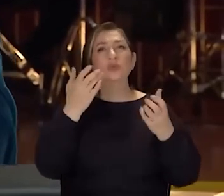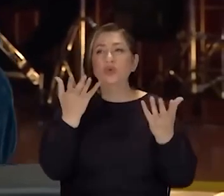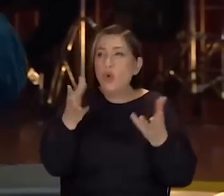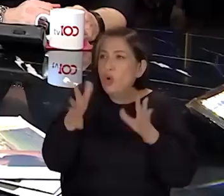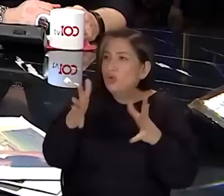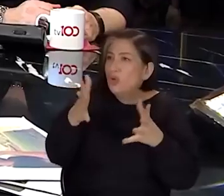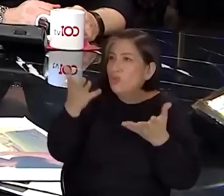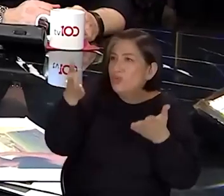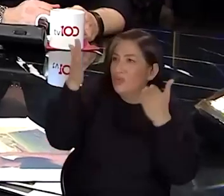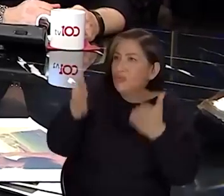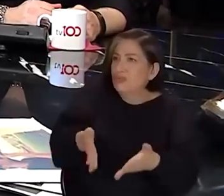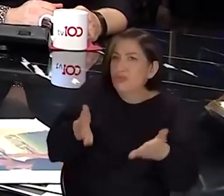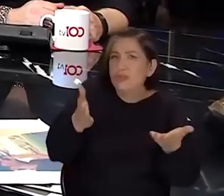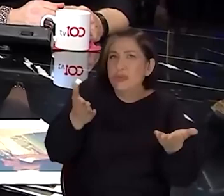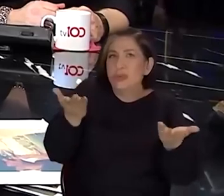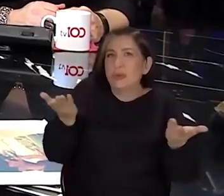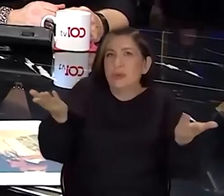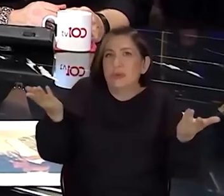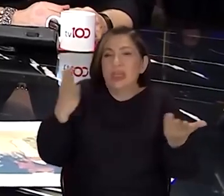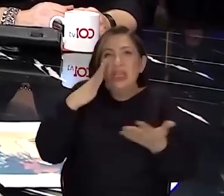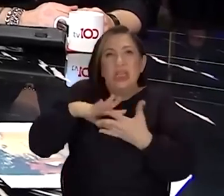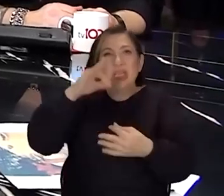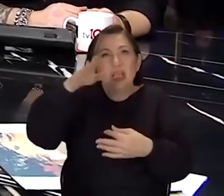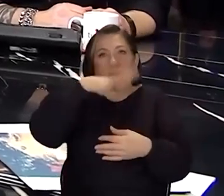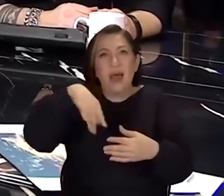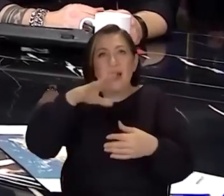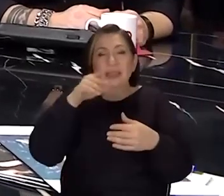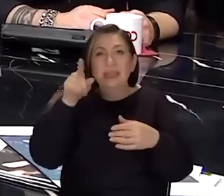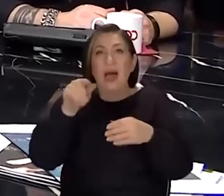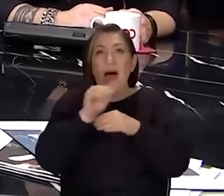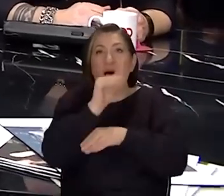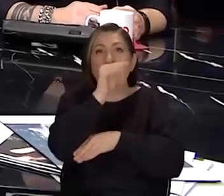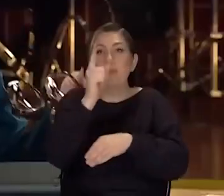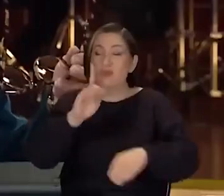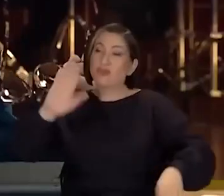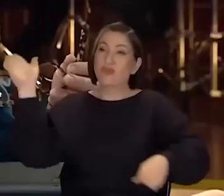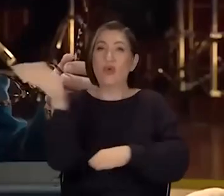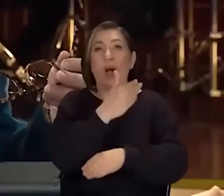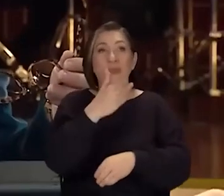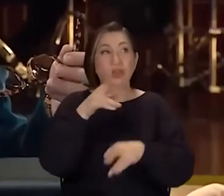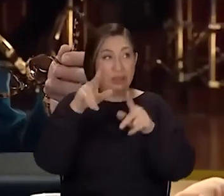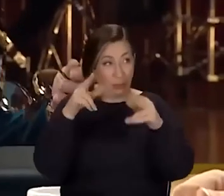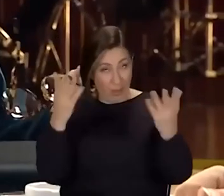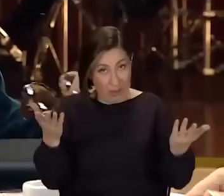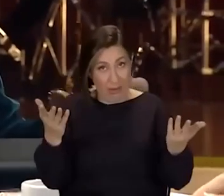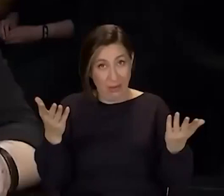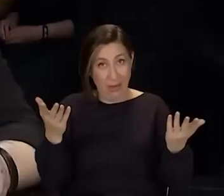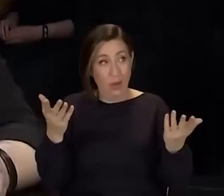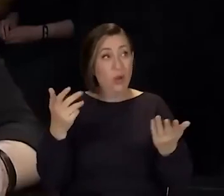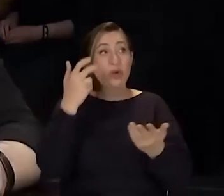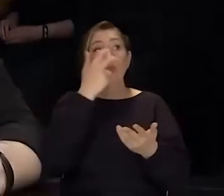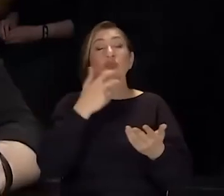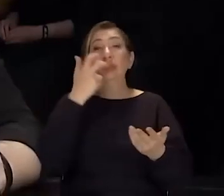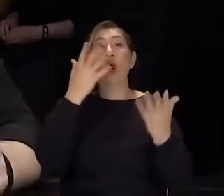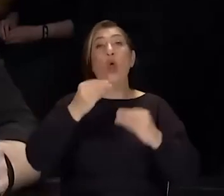ne acayip tersinden gösteriyorsun. Yani insanlar halbuki yani sen hayat sana bir tokat koymuş. Hı hı.